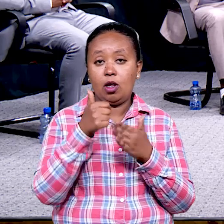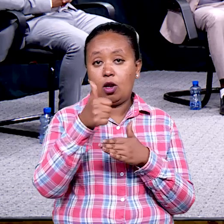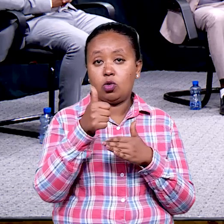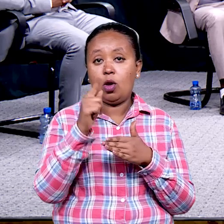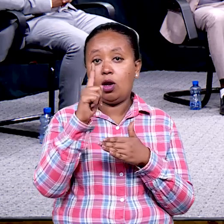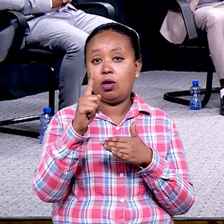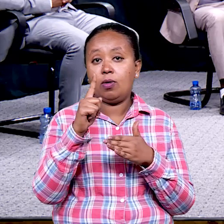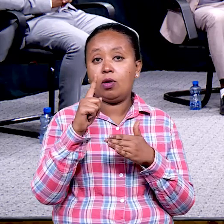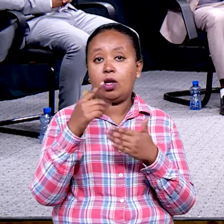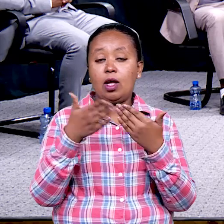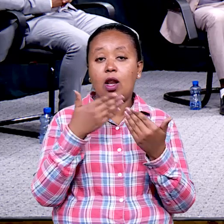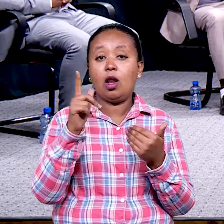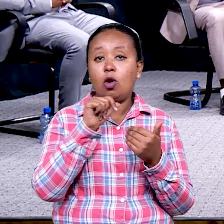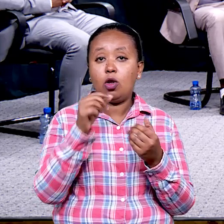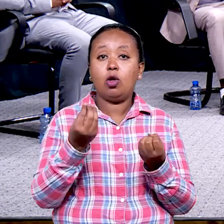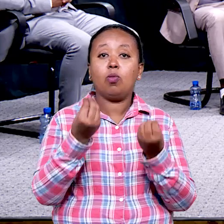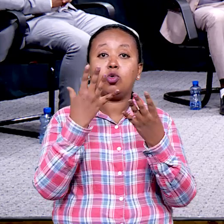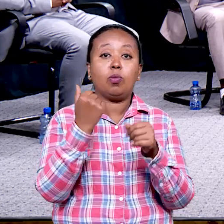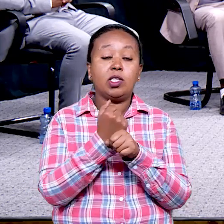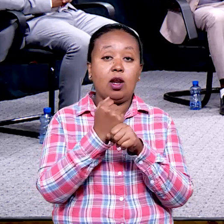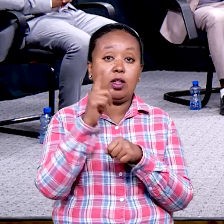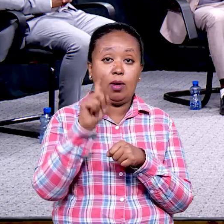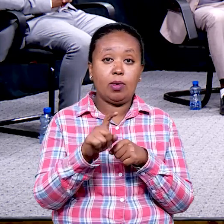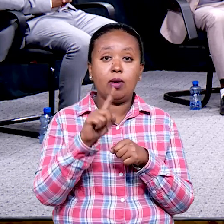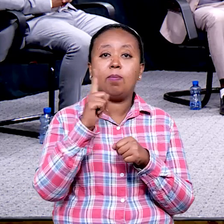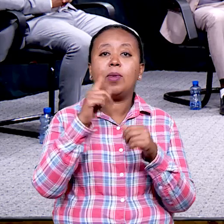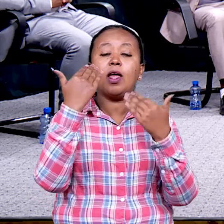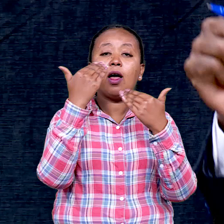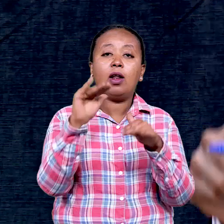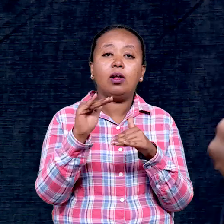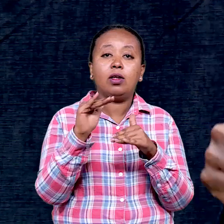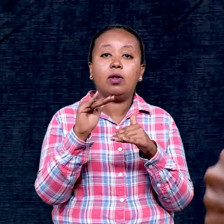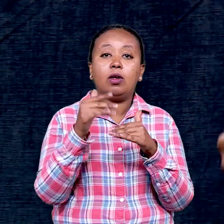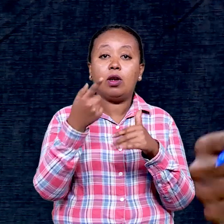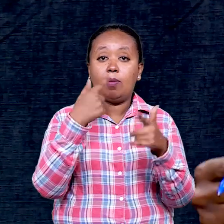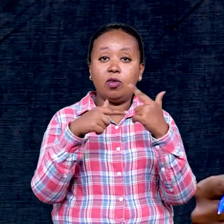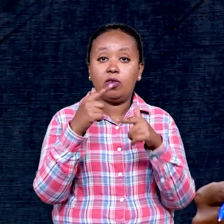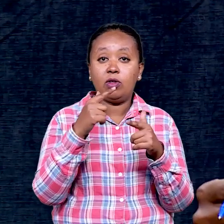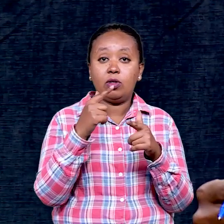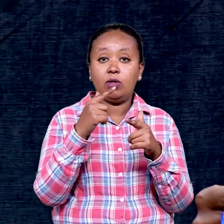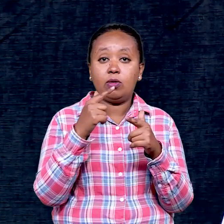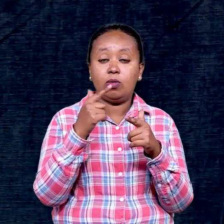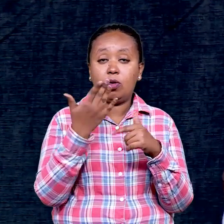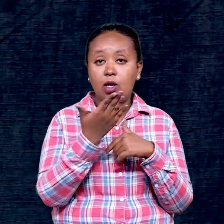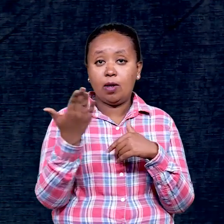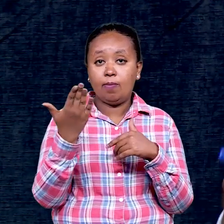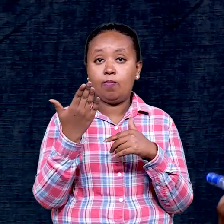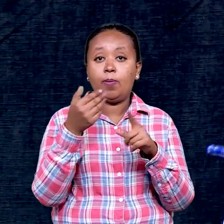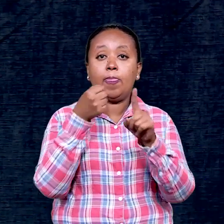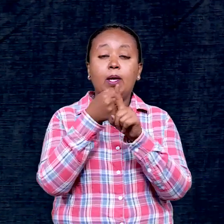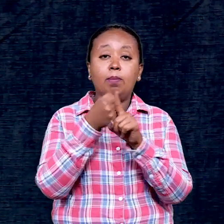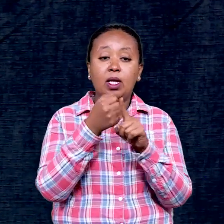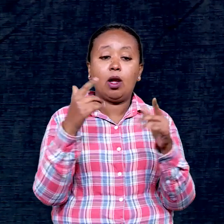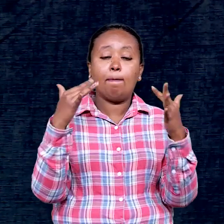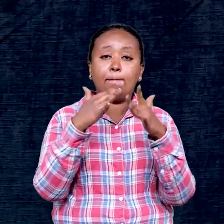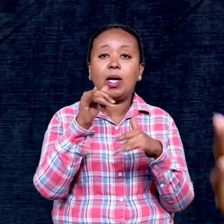ቀላል ያልሆነ ብዙ መሰራት ያለበት ነው። ምን ያክል ለመጡበት ህዝብ ጥቅም የሚታገሉ